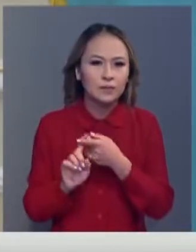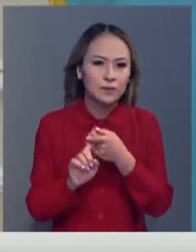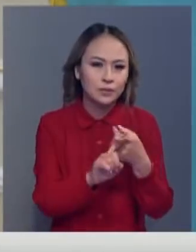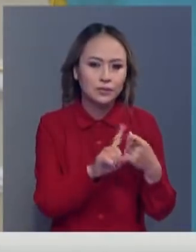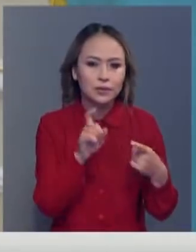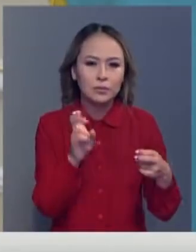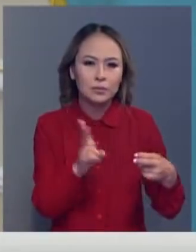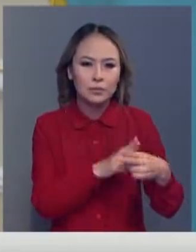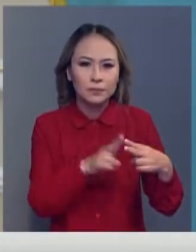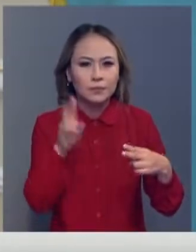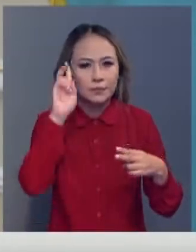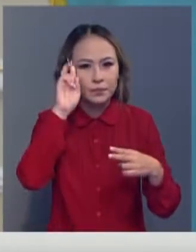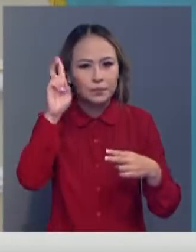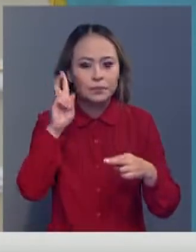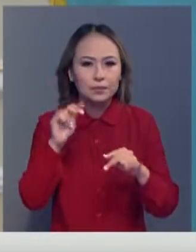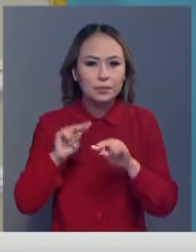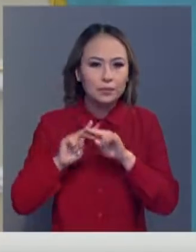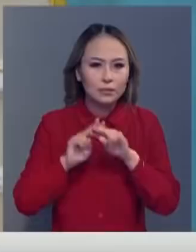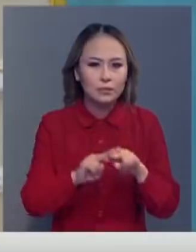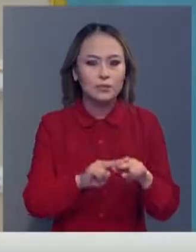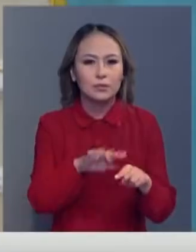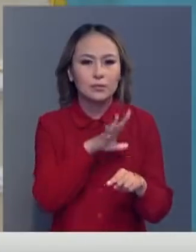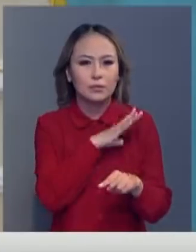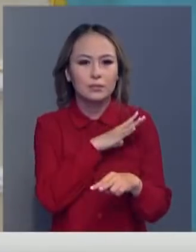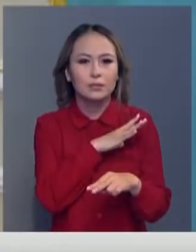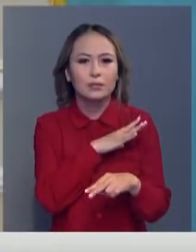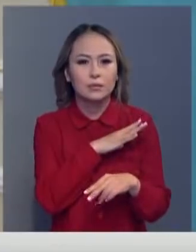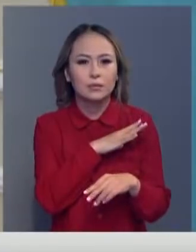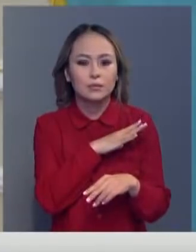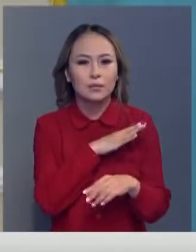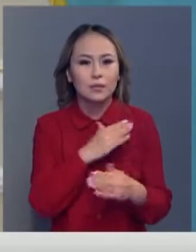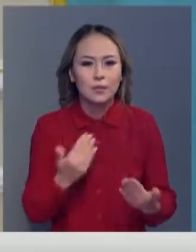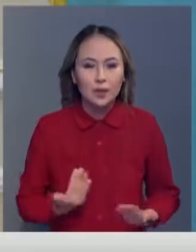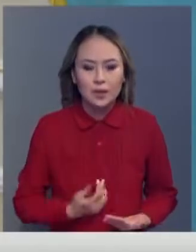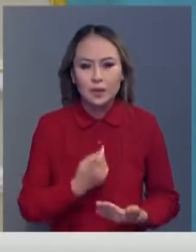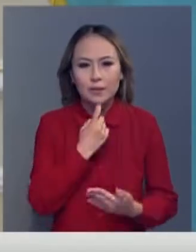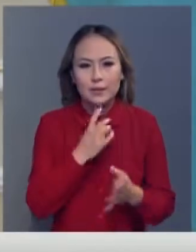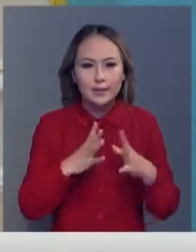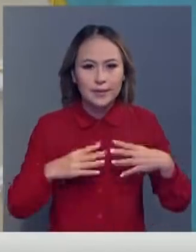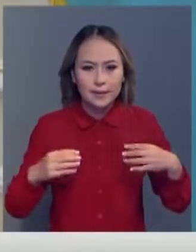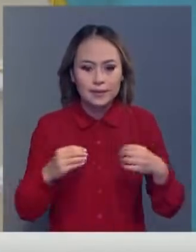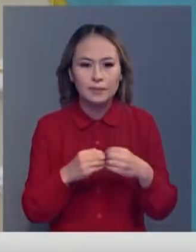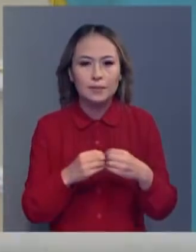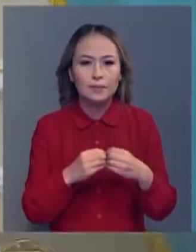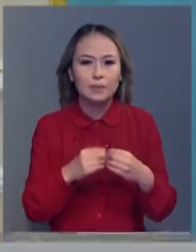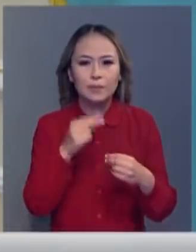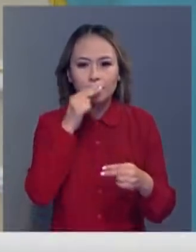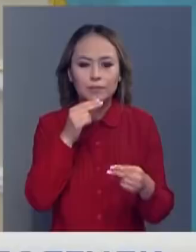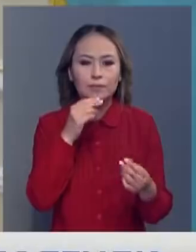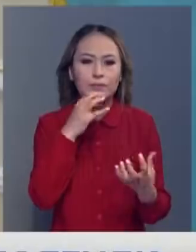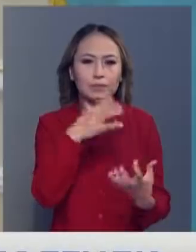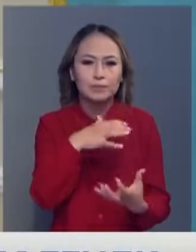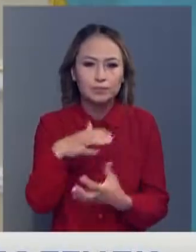үшін бюджеттен қомақты қаражат бөлінді. Тұрмысы төмен обласыларға азық түлік